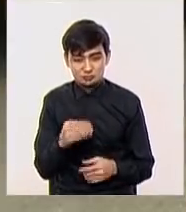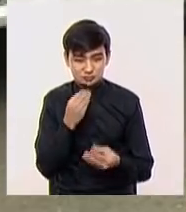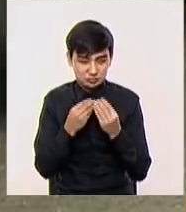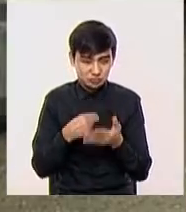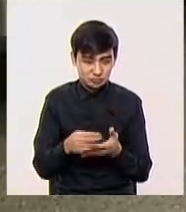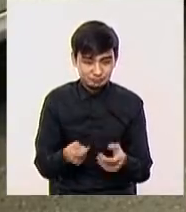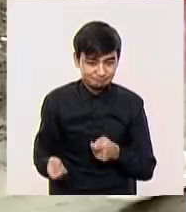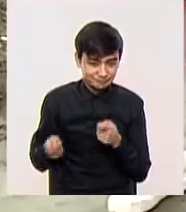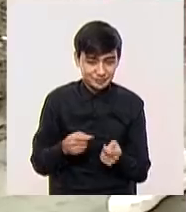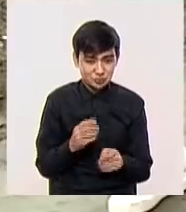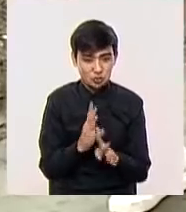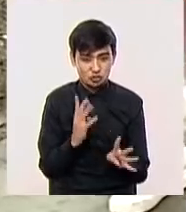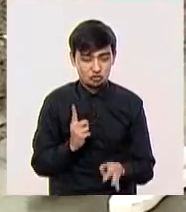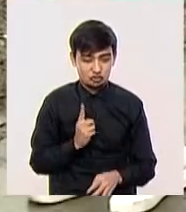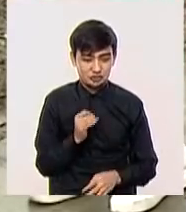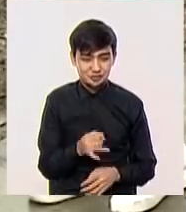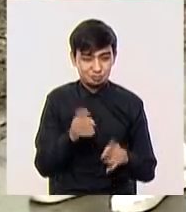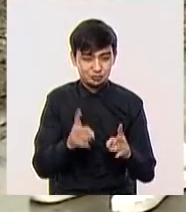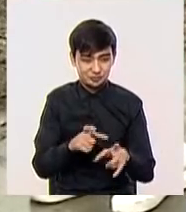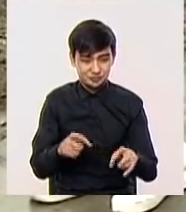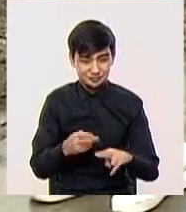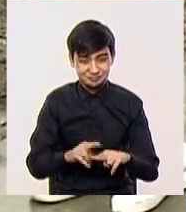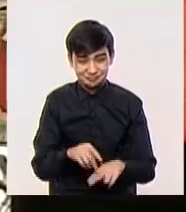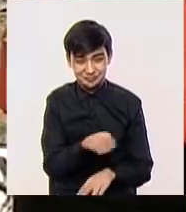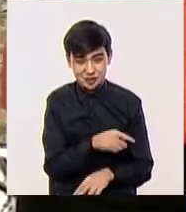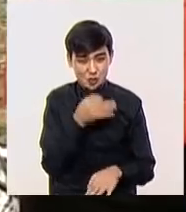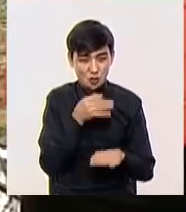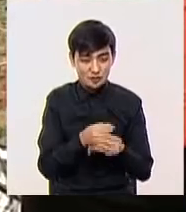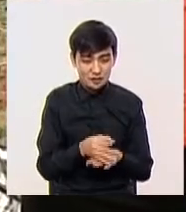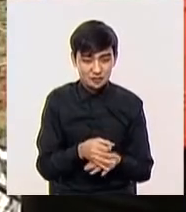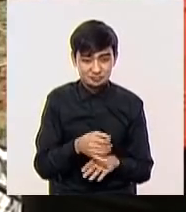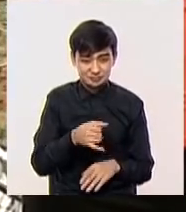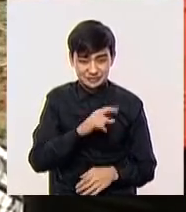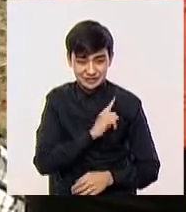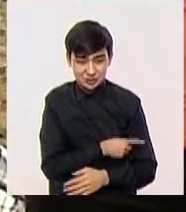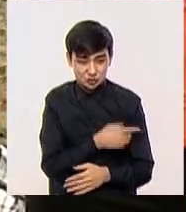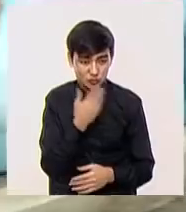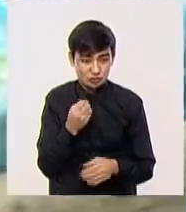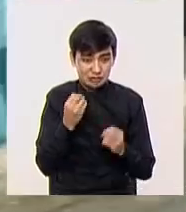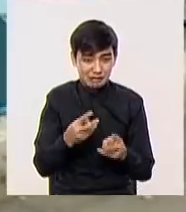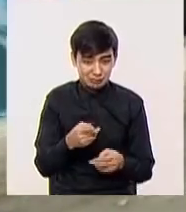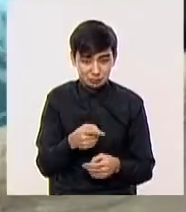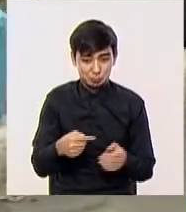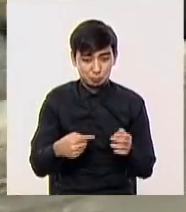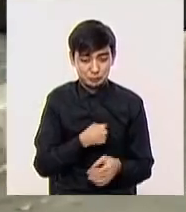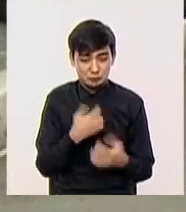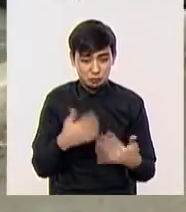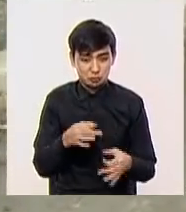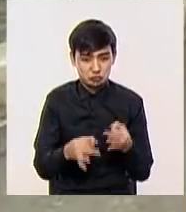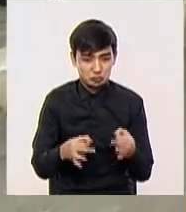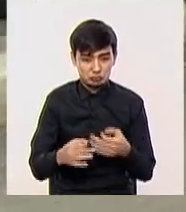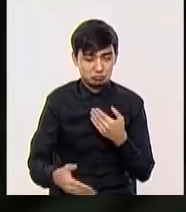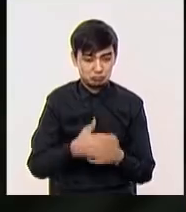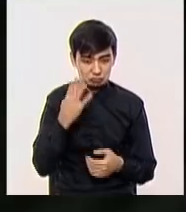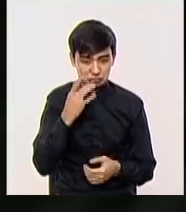тамақтарын беруге кезекте тұр. Олар жарақат ауыр адамдардың жауап беруге де шамасы жоқ. Қалай оларды тек оқ тигені үшін ғана соттағалы жатыр